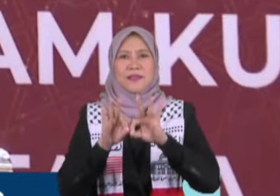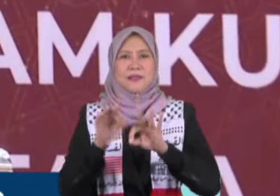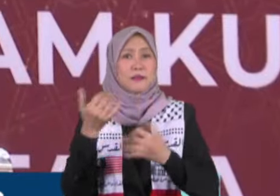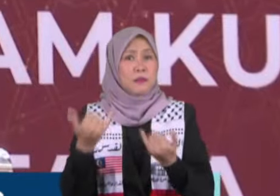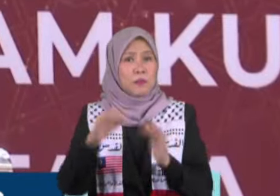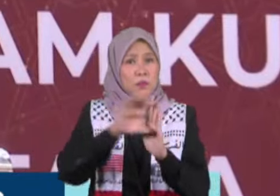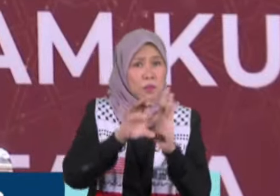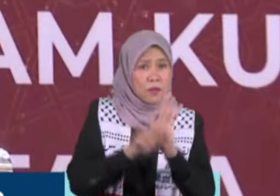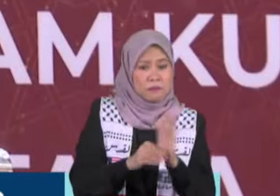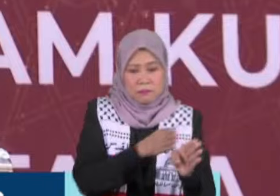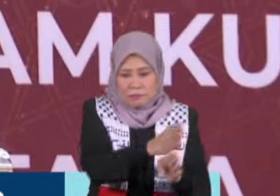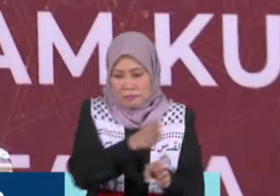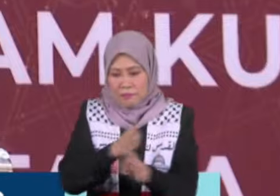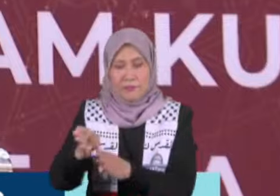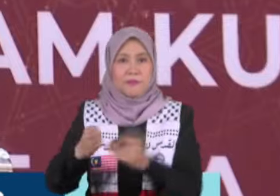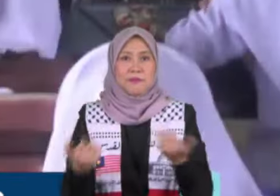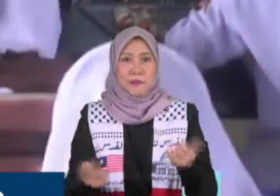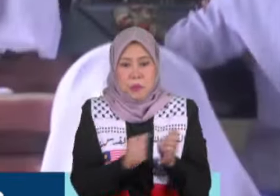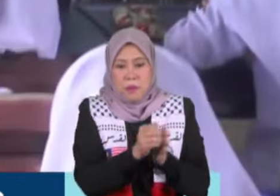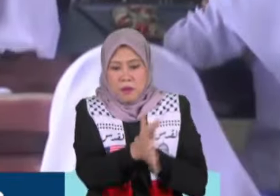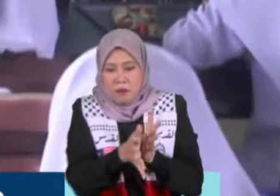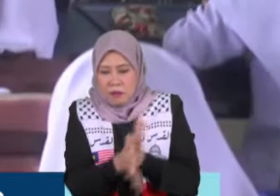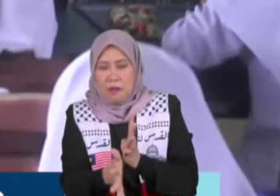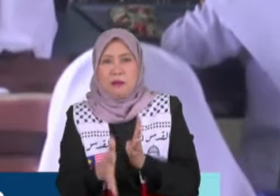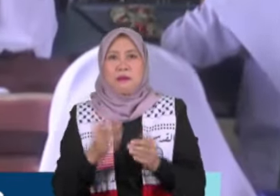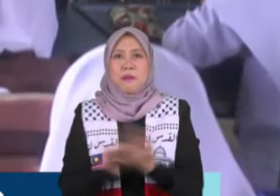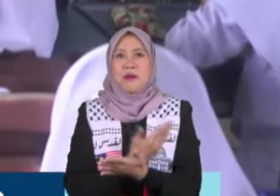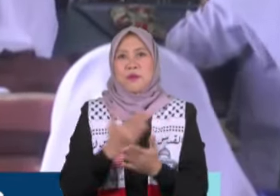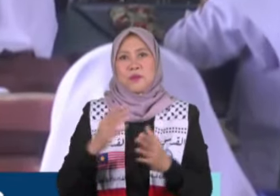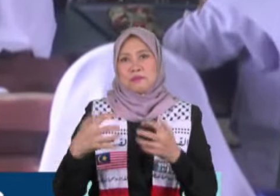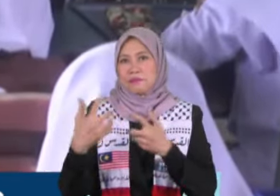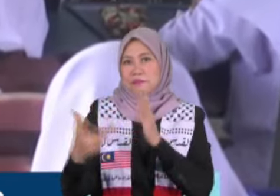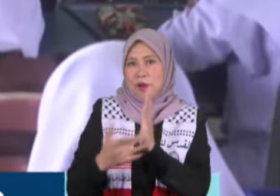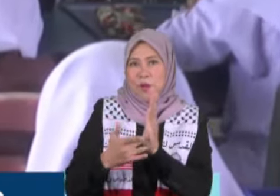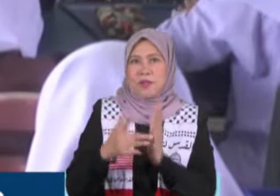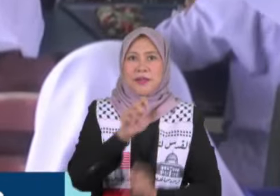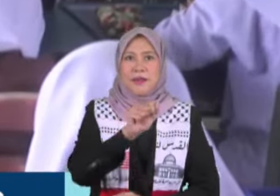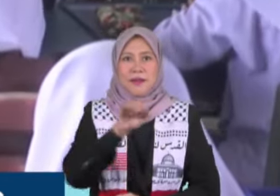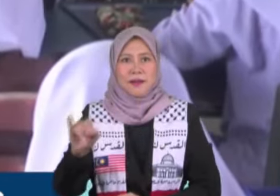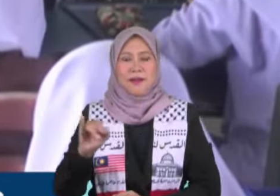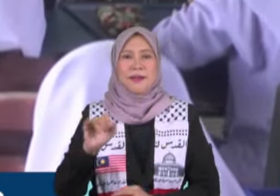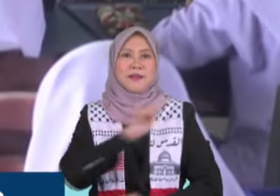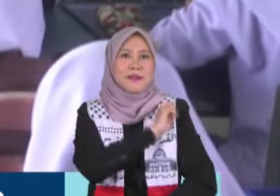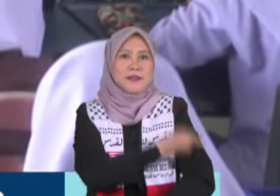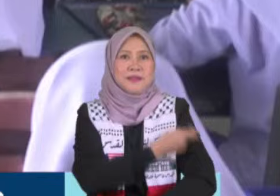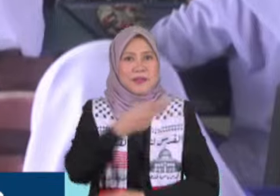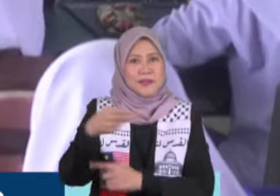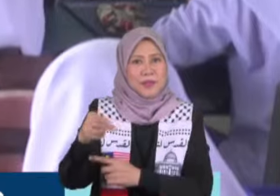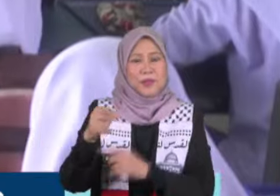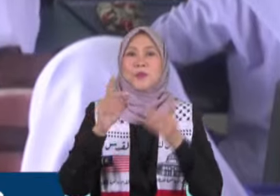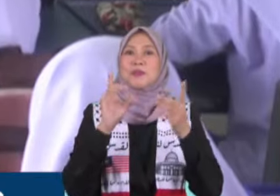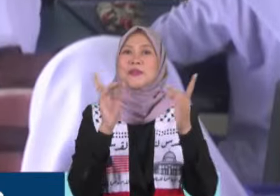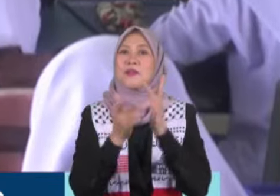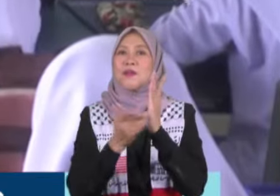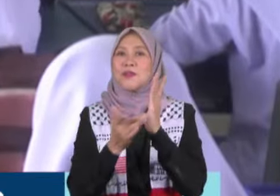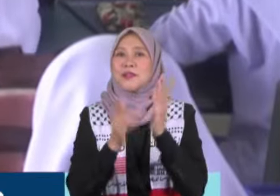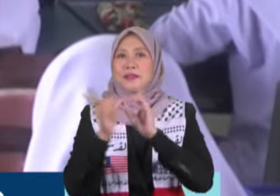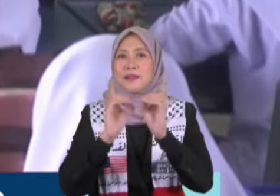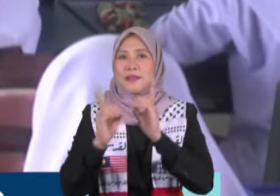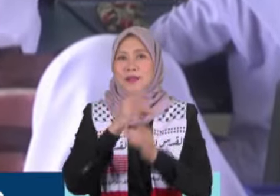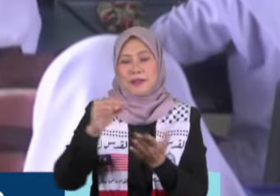dengan kewujudan cabang baru seperti kecerdasan buatan AI, transisi tenaga hijau, teknologi digital dan